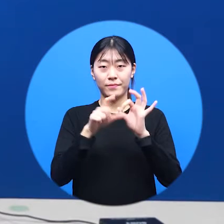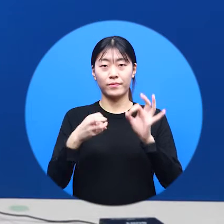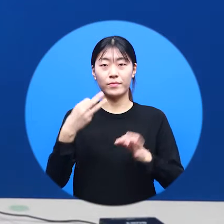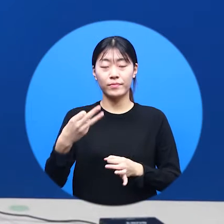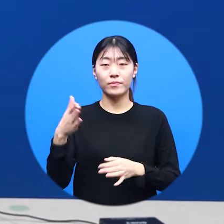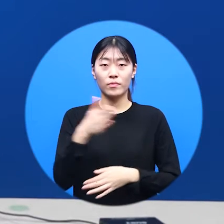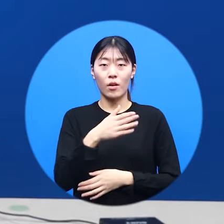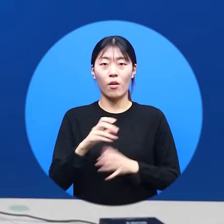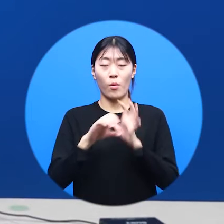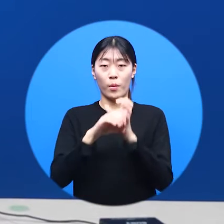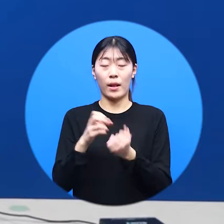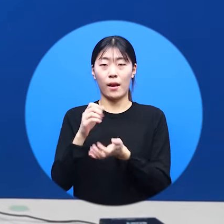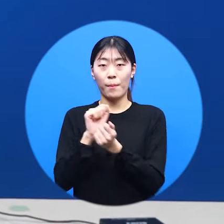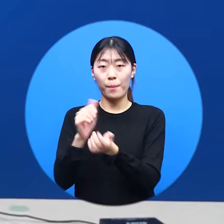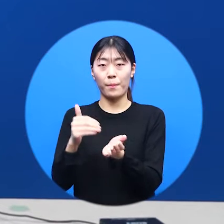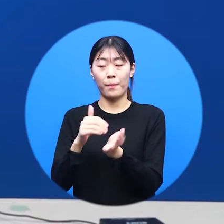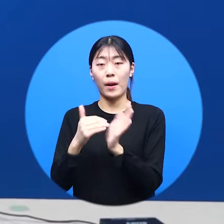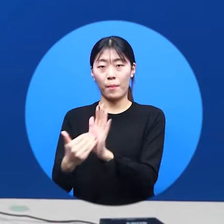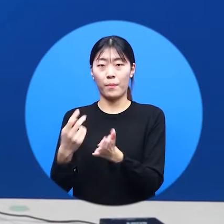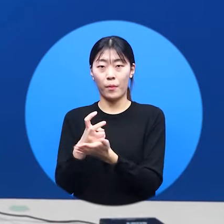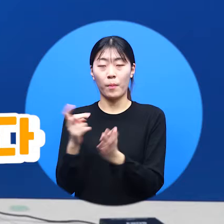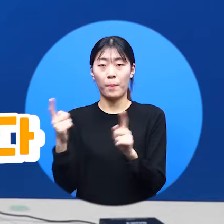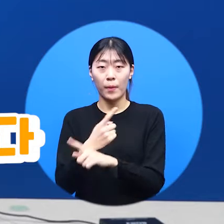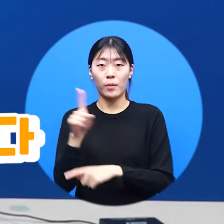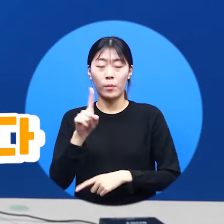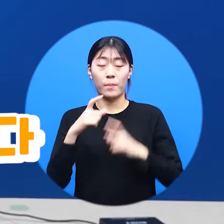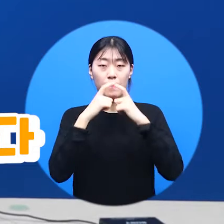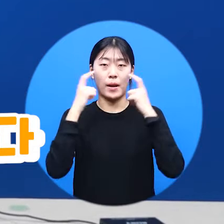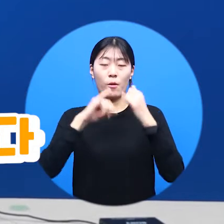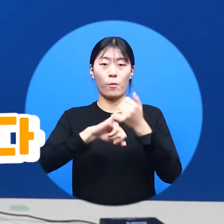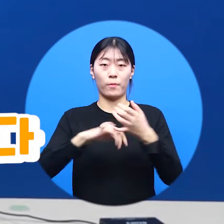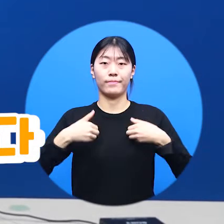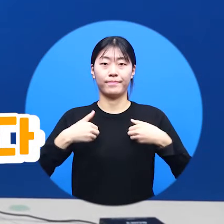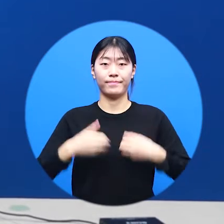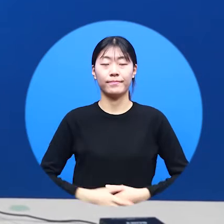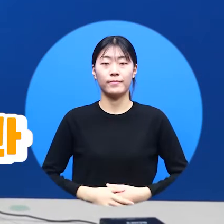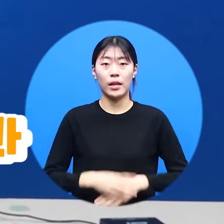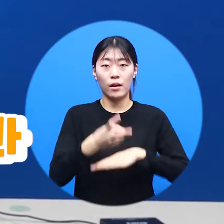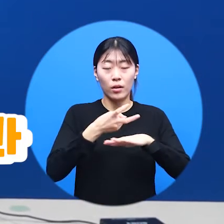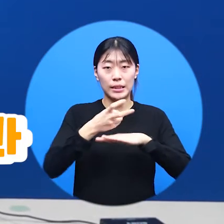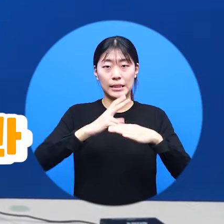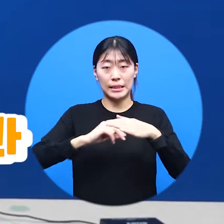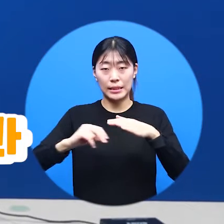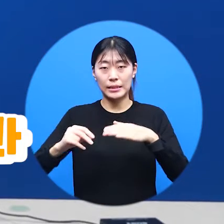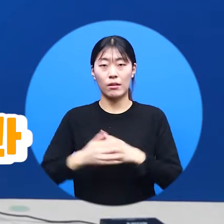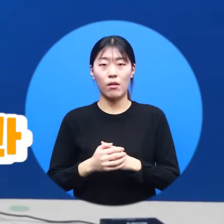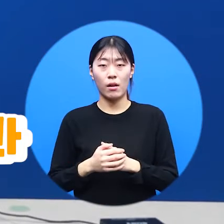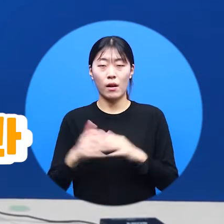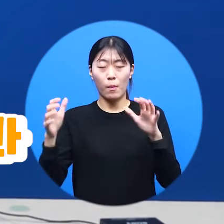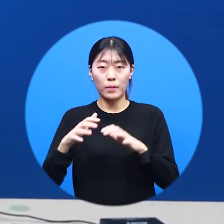10월 13일부터 개정된 감염병 예방법에 따라 마스크 착용이 의무화됐습니다. 버스나 지하철